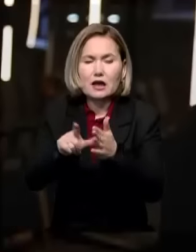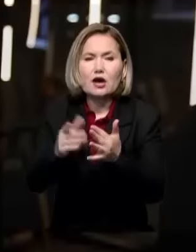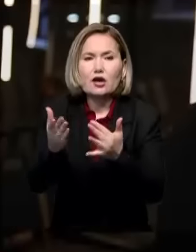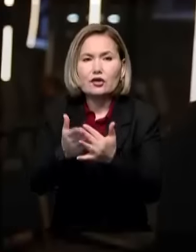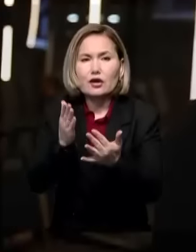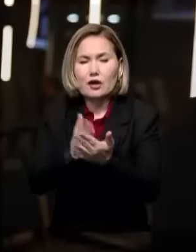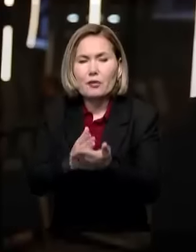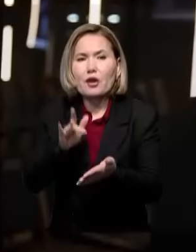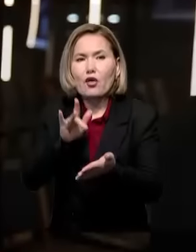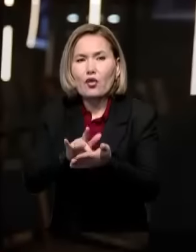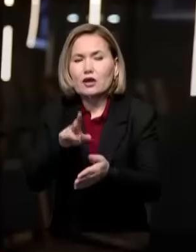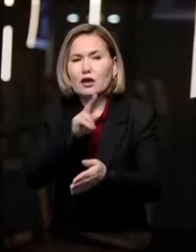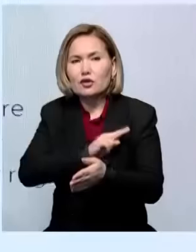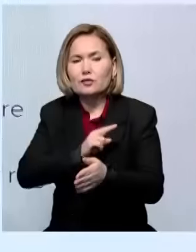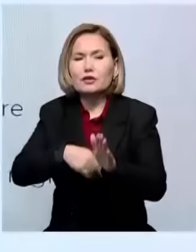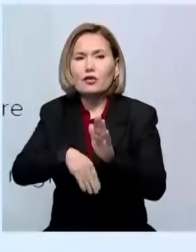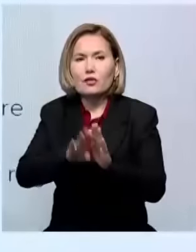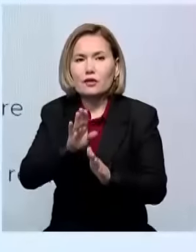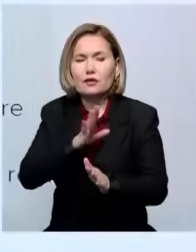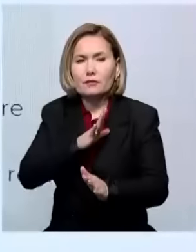орталықтың тартымдылығын арттырып отыр.